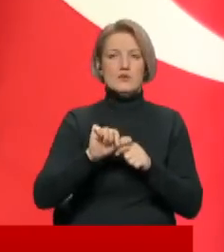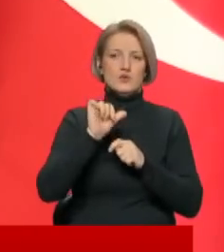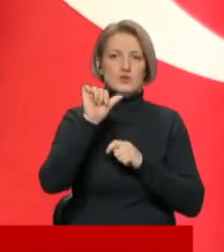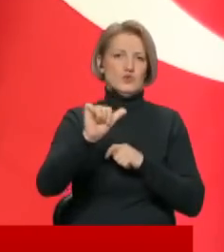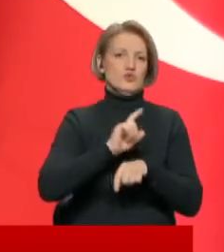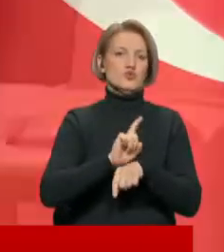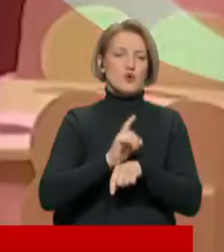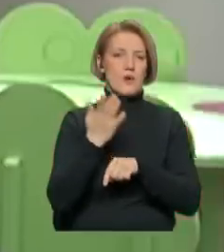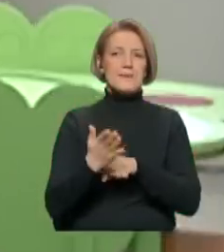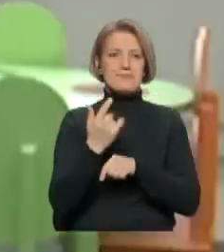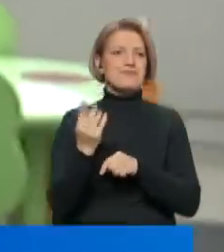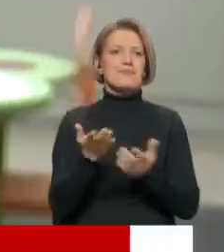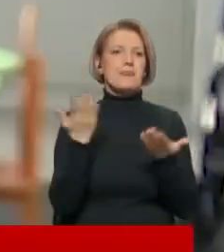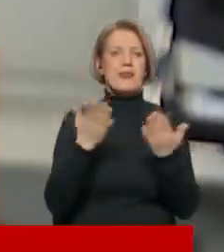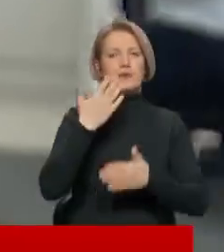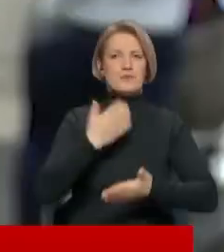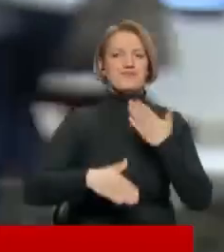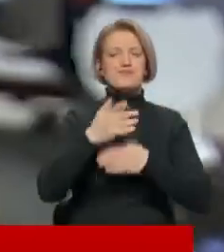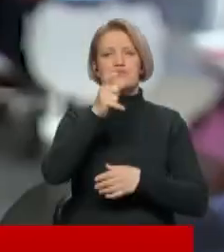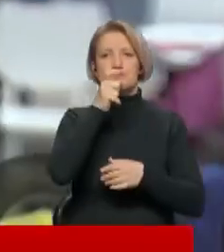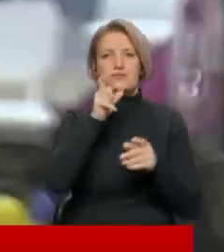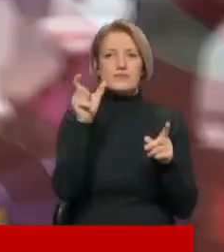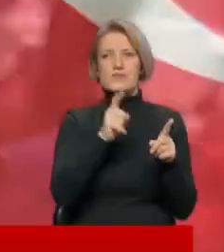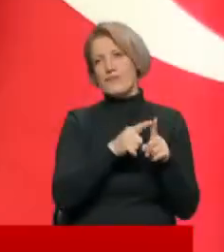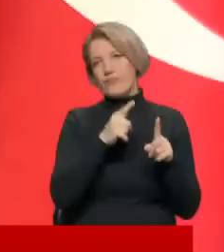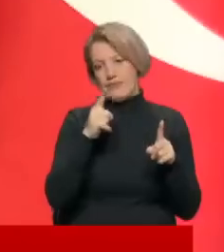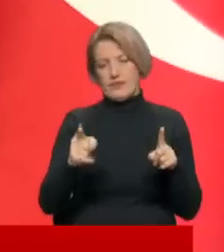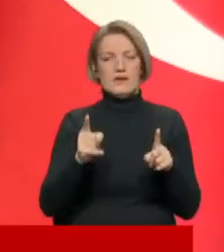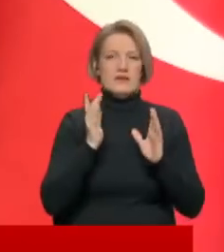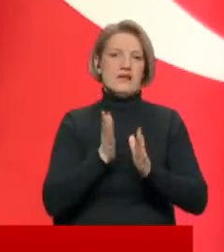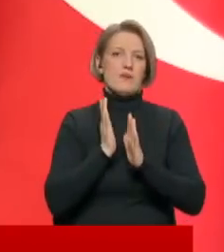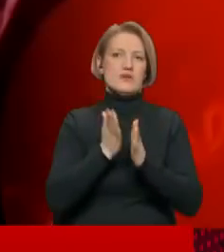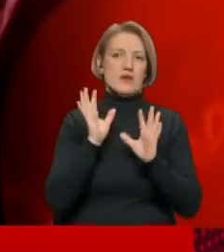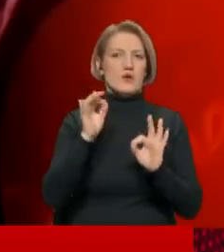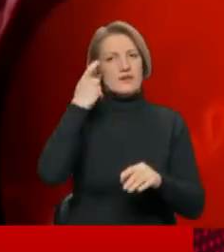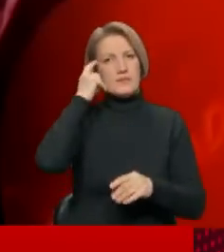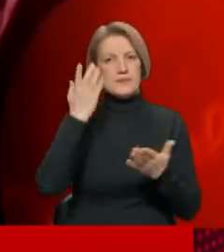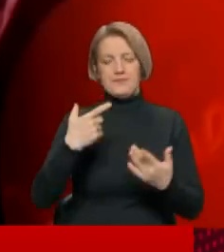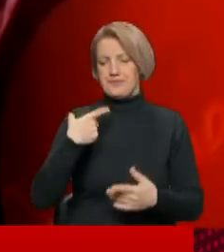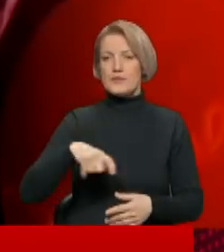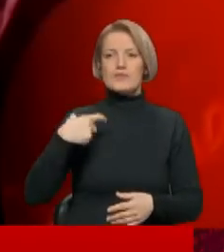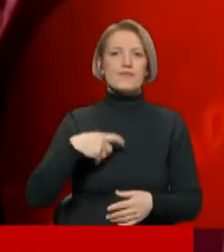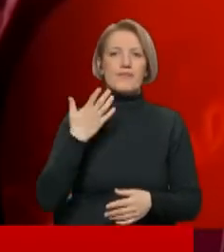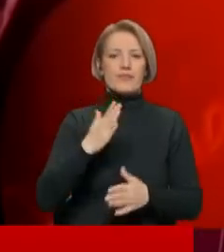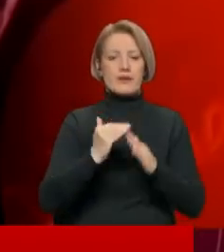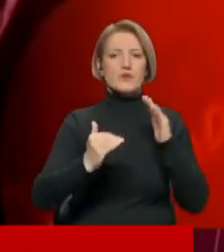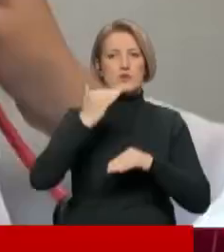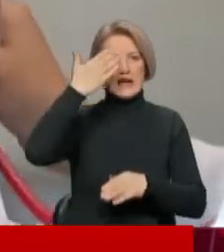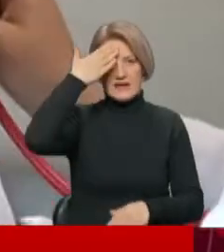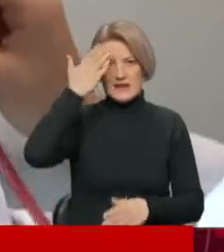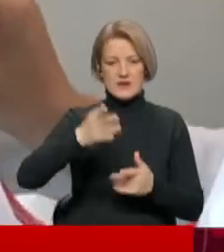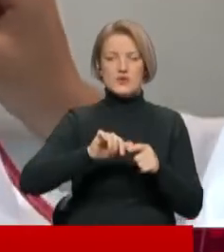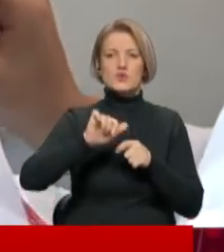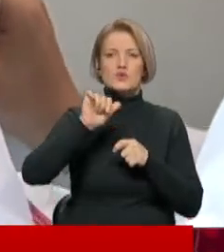sürüyor bu seferkiler biraz daha yoruyor Şubat ayına kadar bu sonuna kadar devam eder diye öngörüyoruz özellikle yüksek ateş